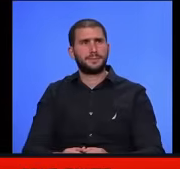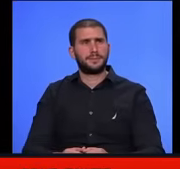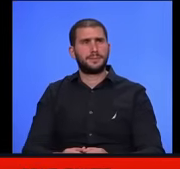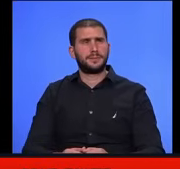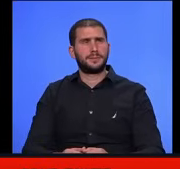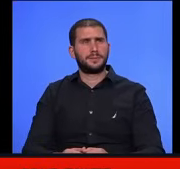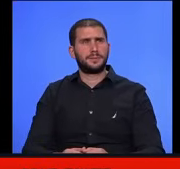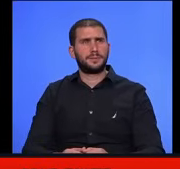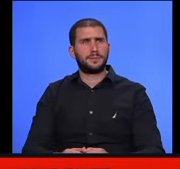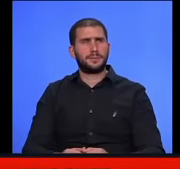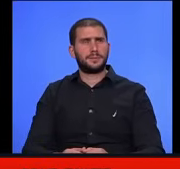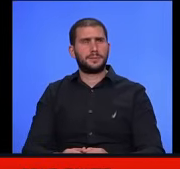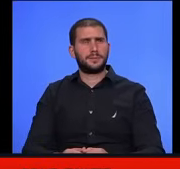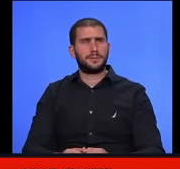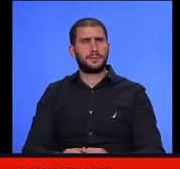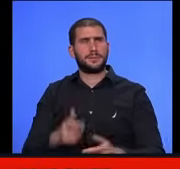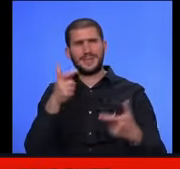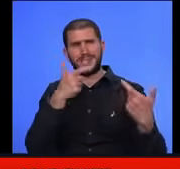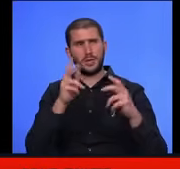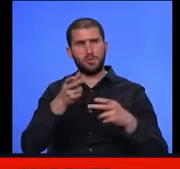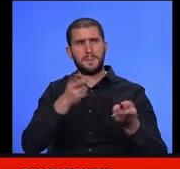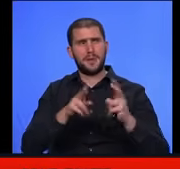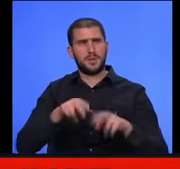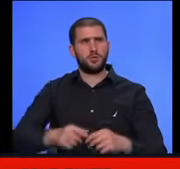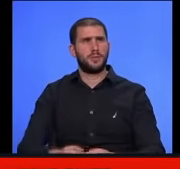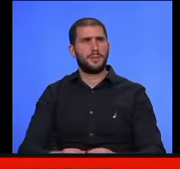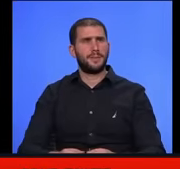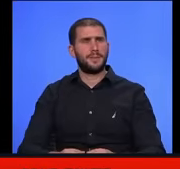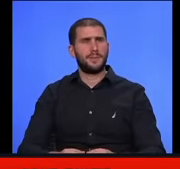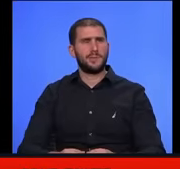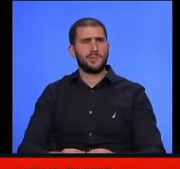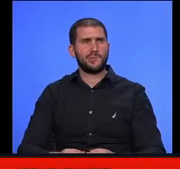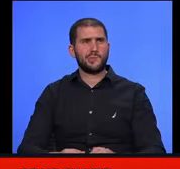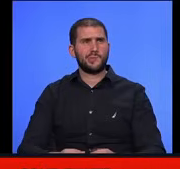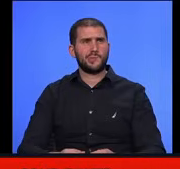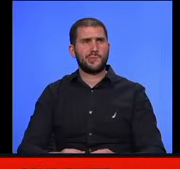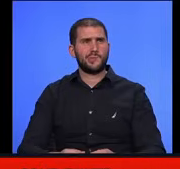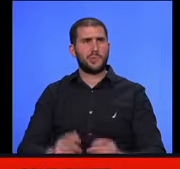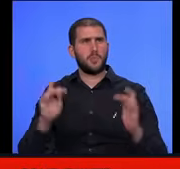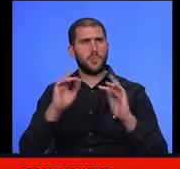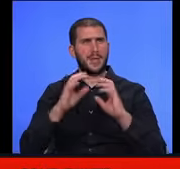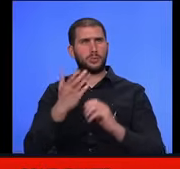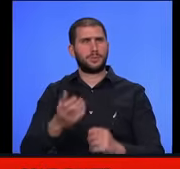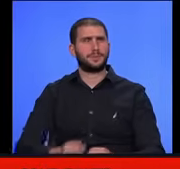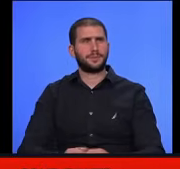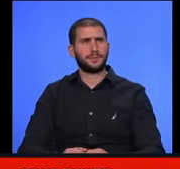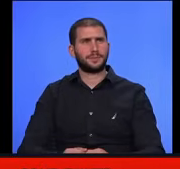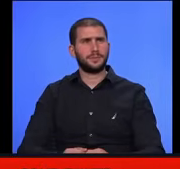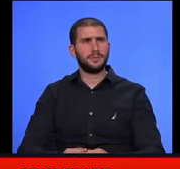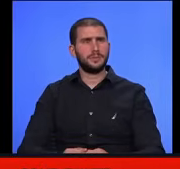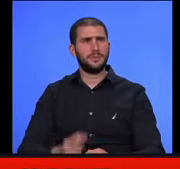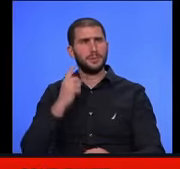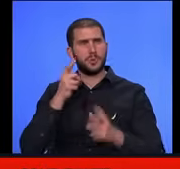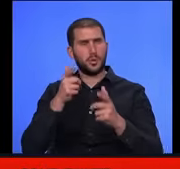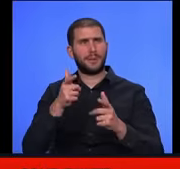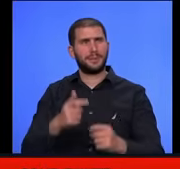นี่ครับยิงกันแล้วครับมีคนตายแล้วครับหน้าคือบูธครับยิงอีกกระสุนหน้า